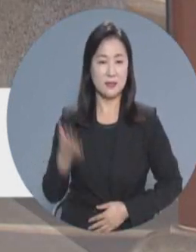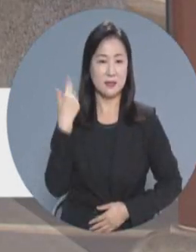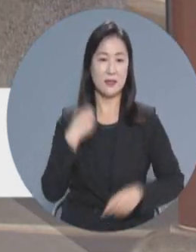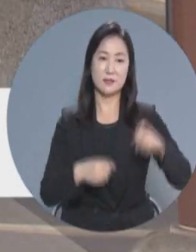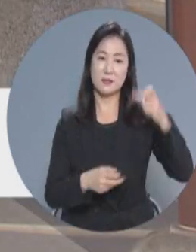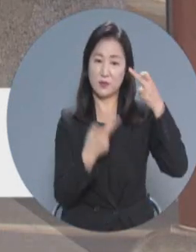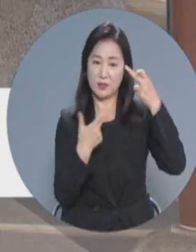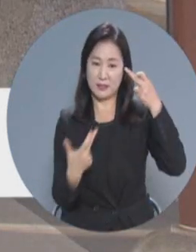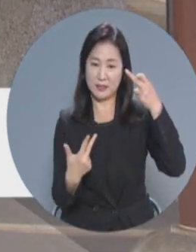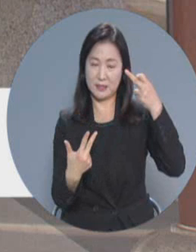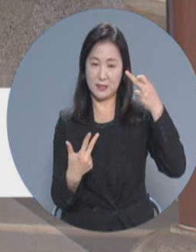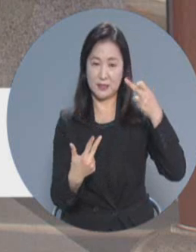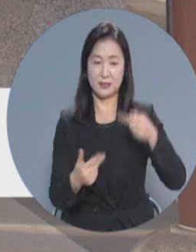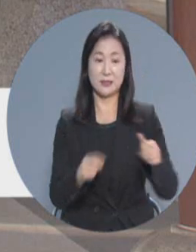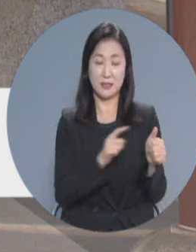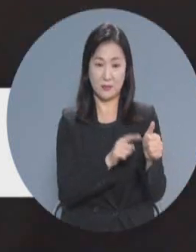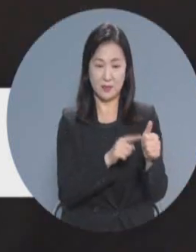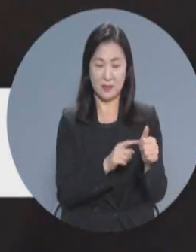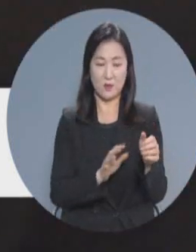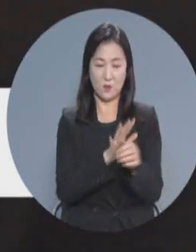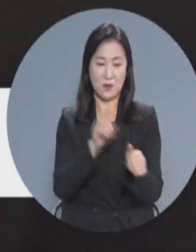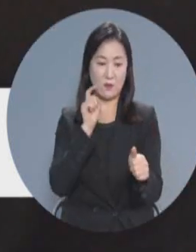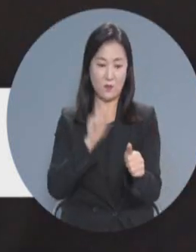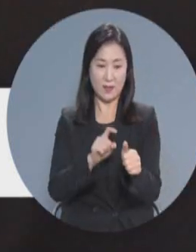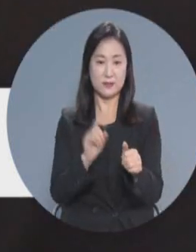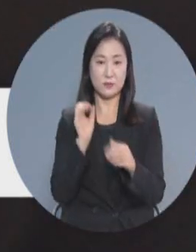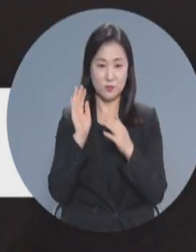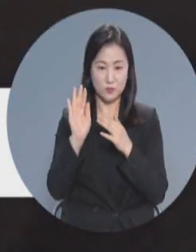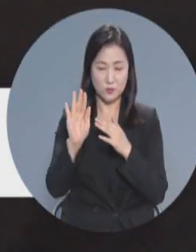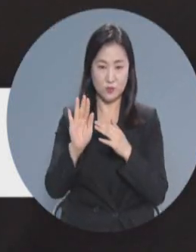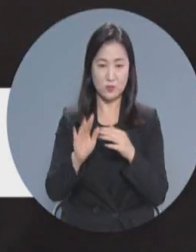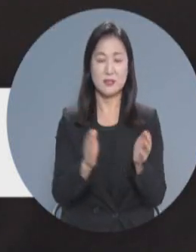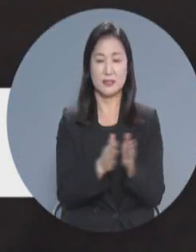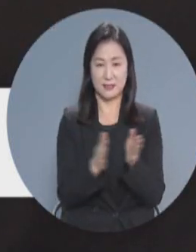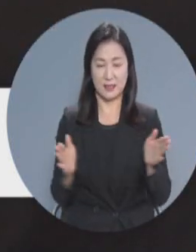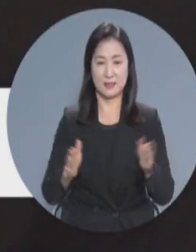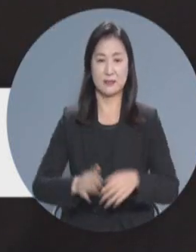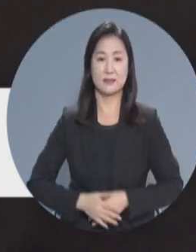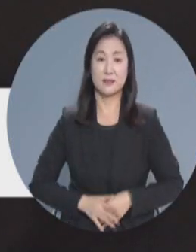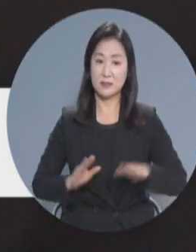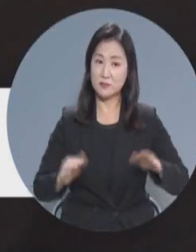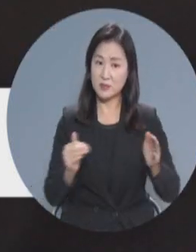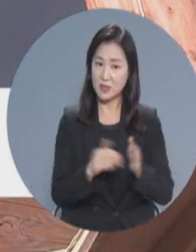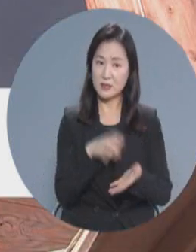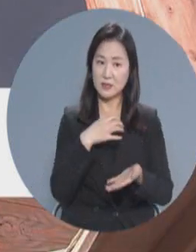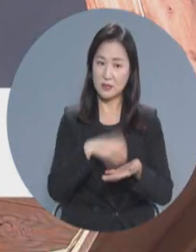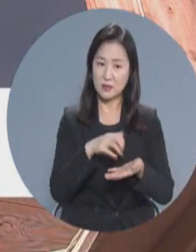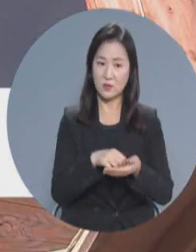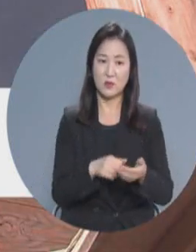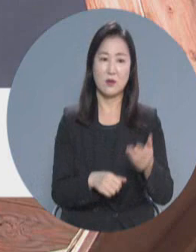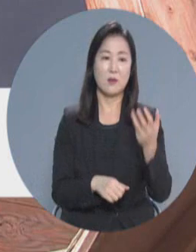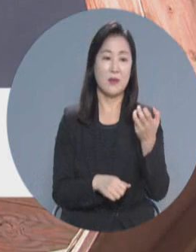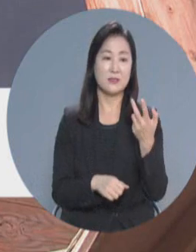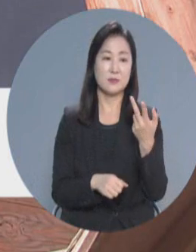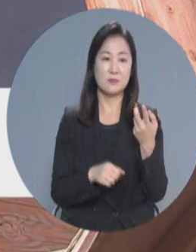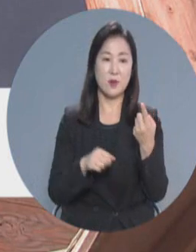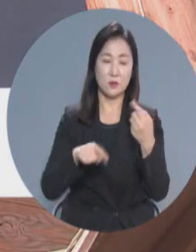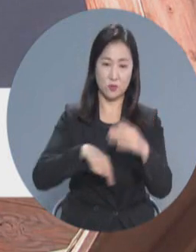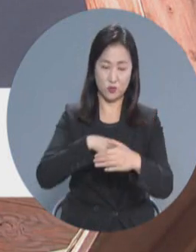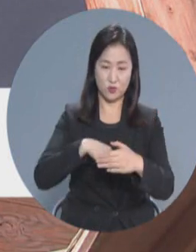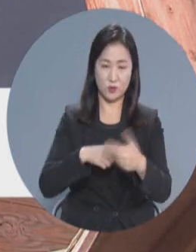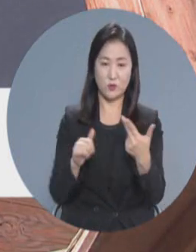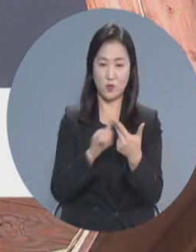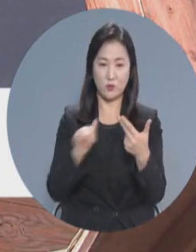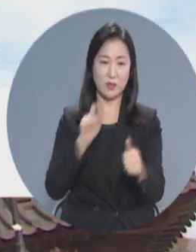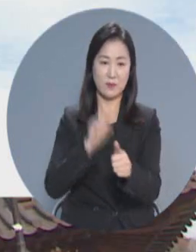전남 도립국악단 단원 A씨가 코로나19 확진 판정을 받은 것을 시작으로 지금까지 단원 81명 가운데 7명이